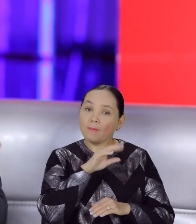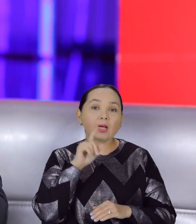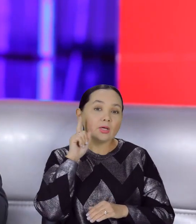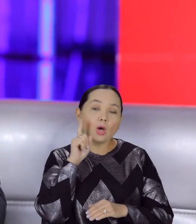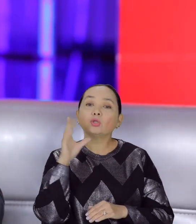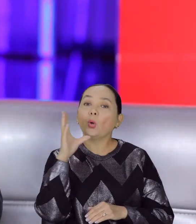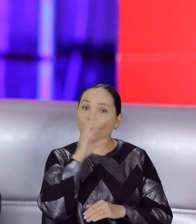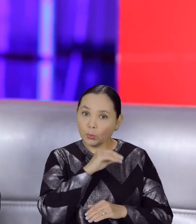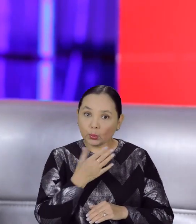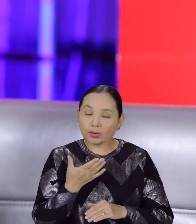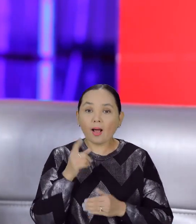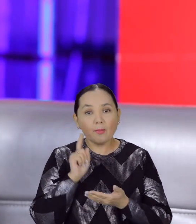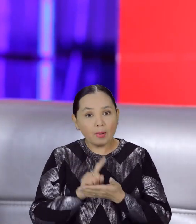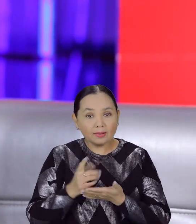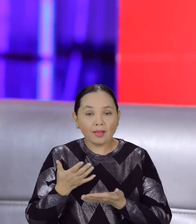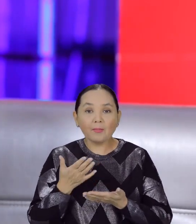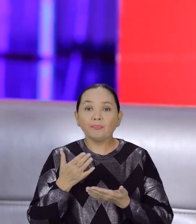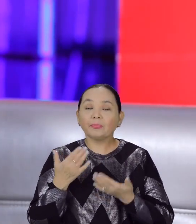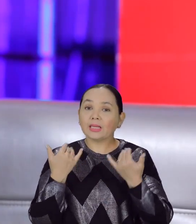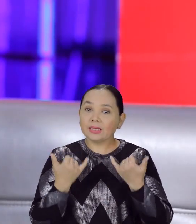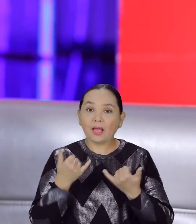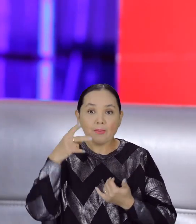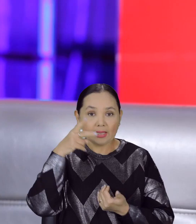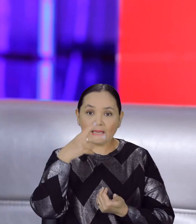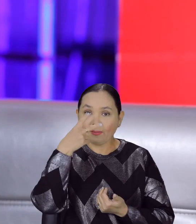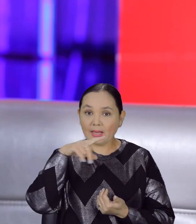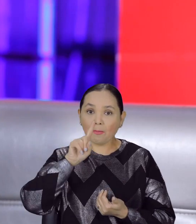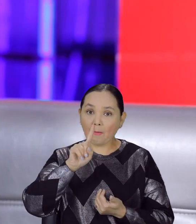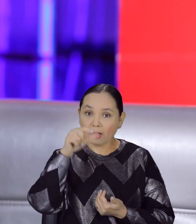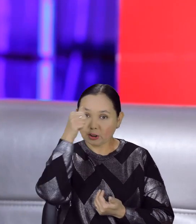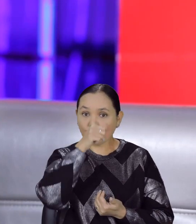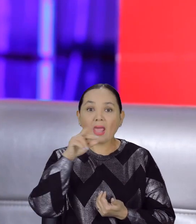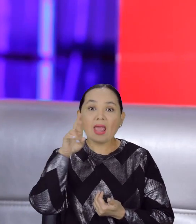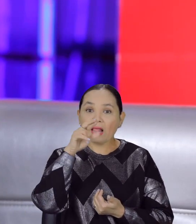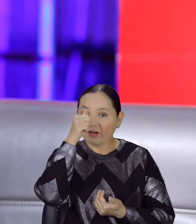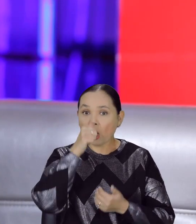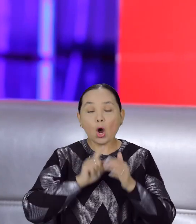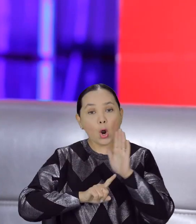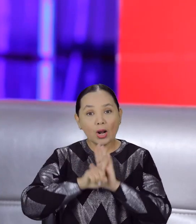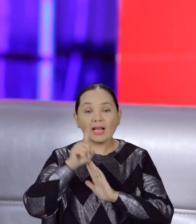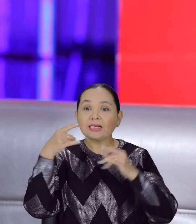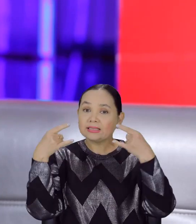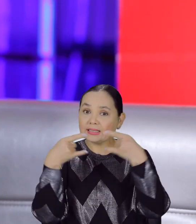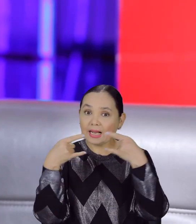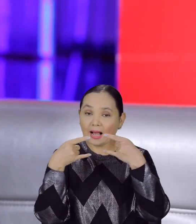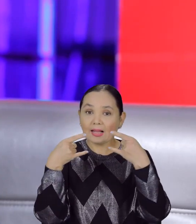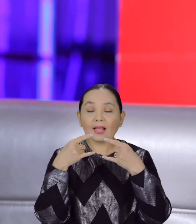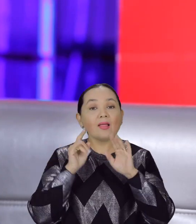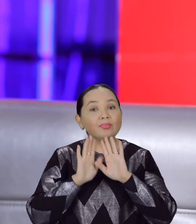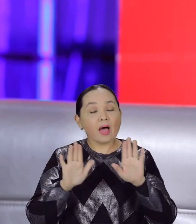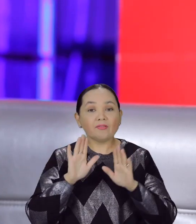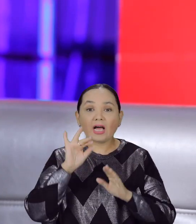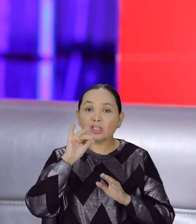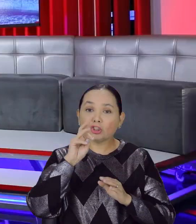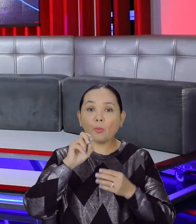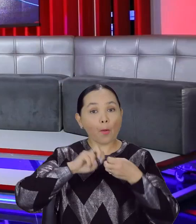yoshlar ulgurdi. Albatta, va demak 2021-yil yanvar oyidan boshlab telekanalimizni nafaqat